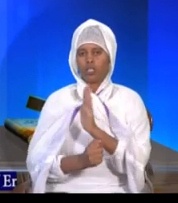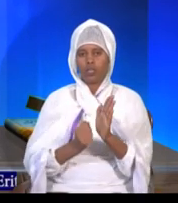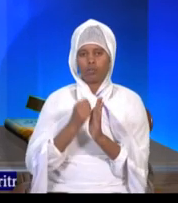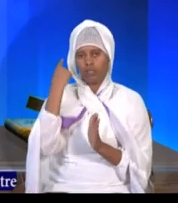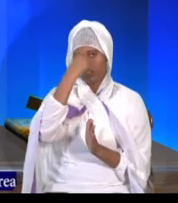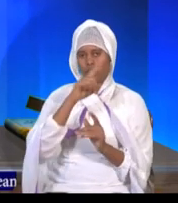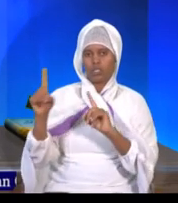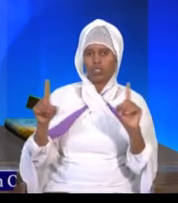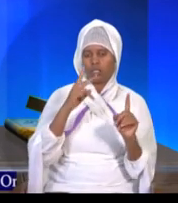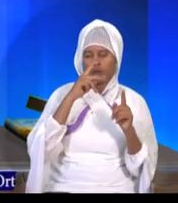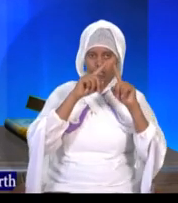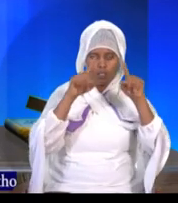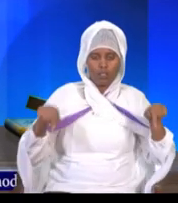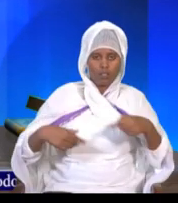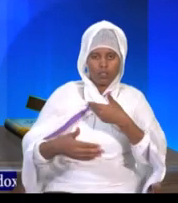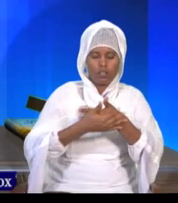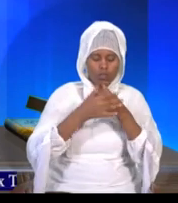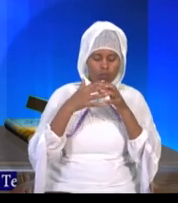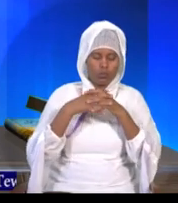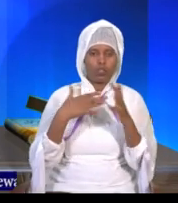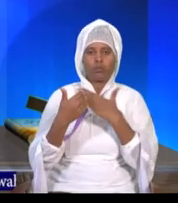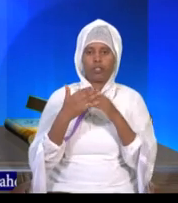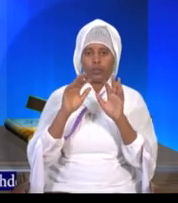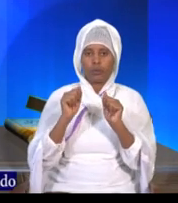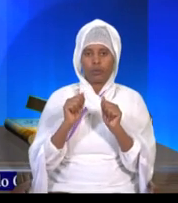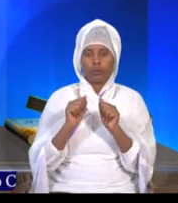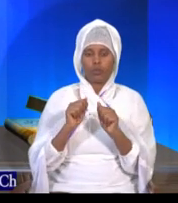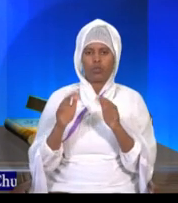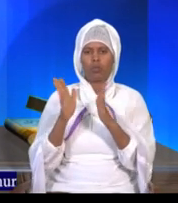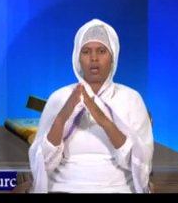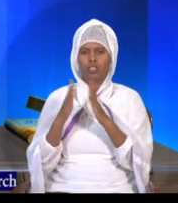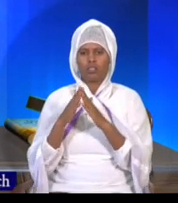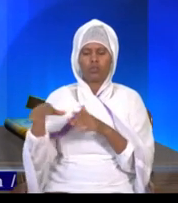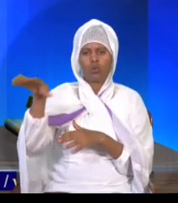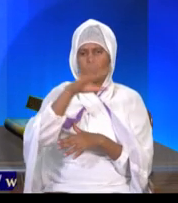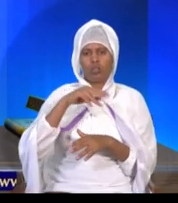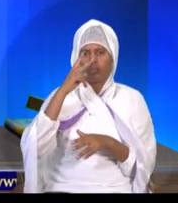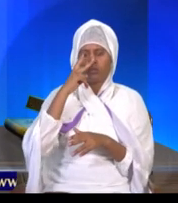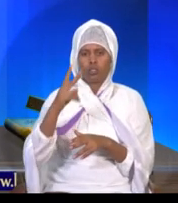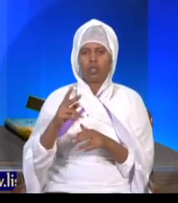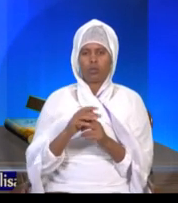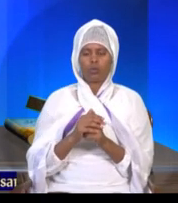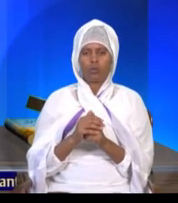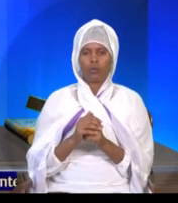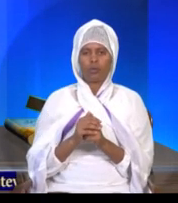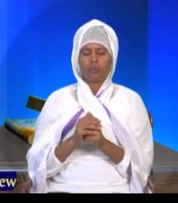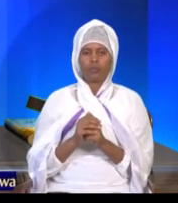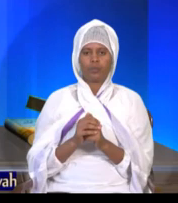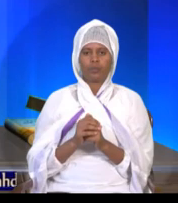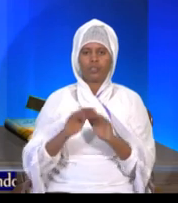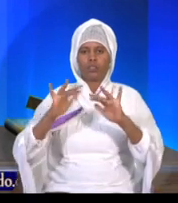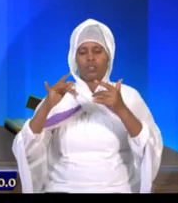ን15 ዓመታት ገፅ ሰብ ከይረኣየ ካብ በዓቲ ከይወፀ ዝነብር ዝነበረ ቦይ እቶም ዓዲ ብፀብኢ ምስ ተላዕሉ